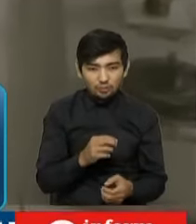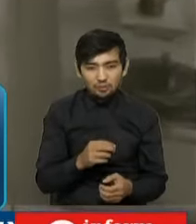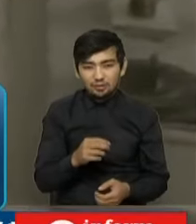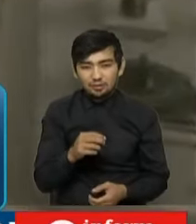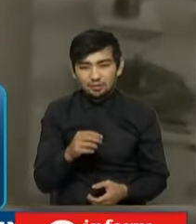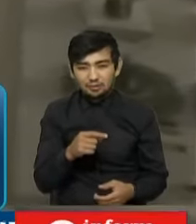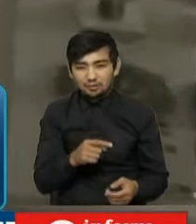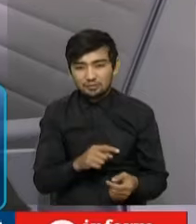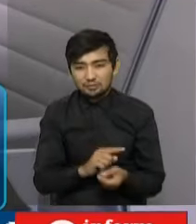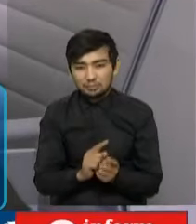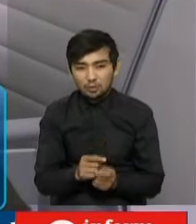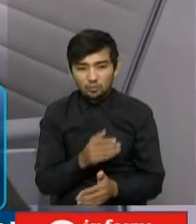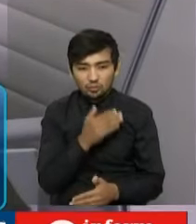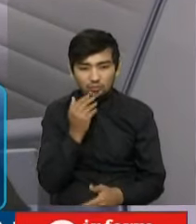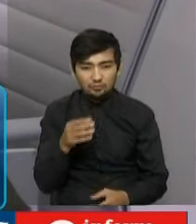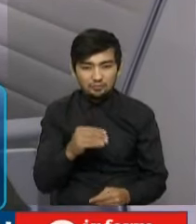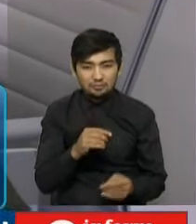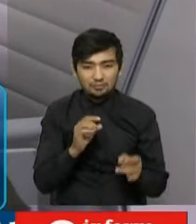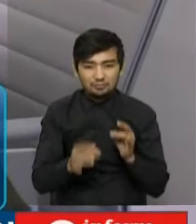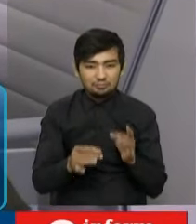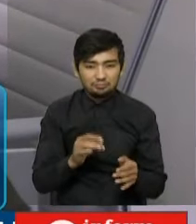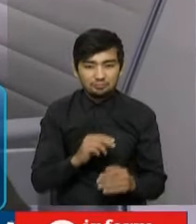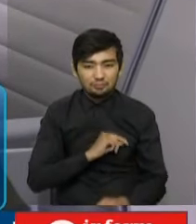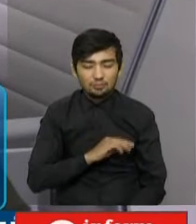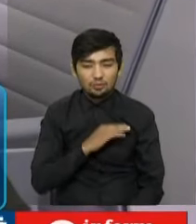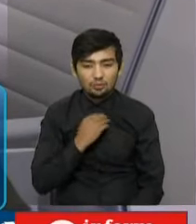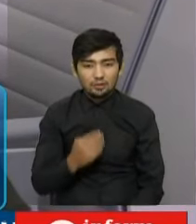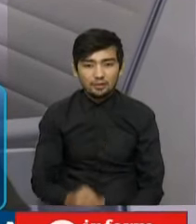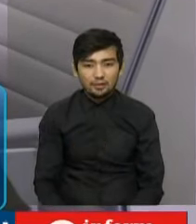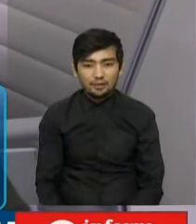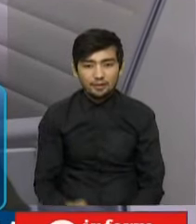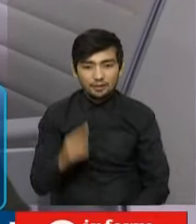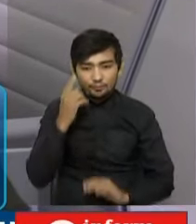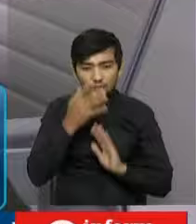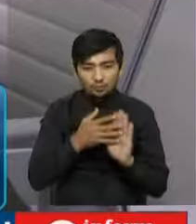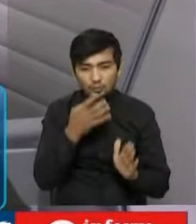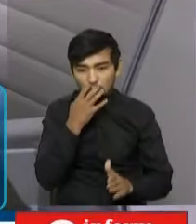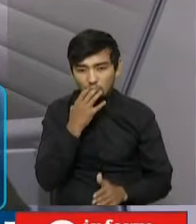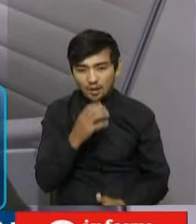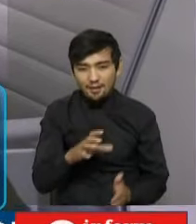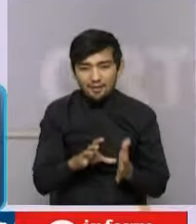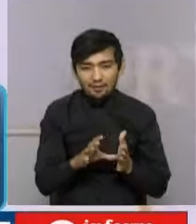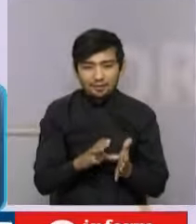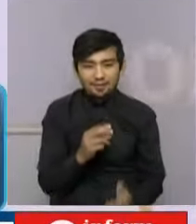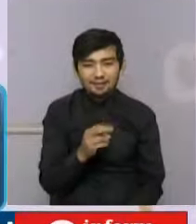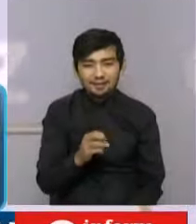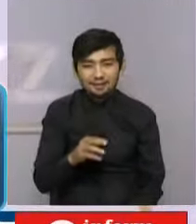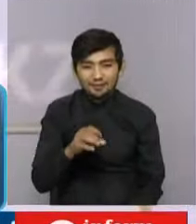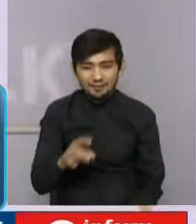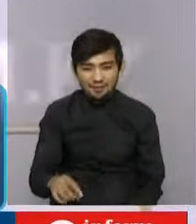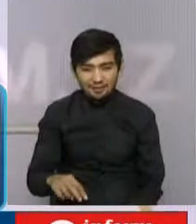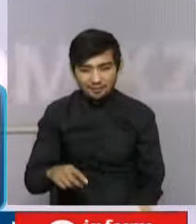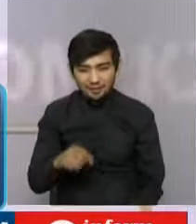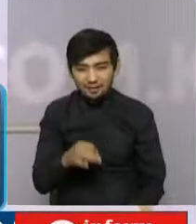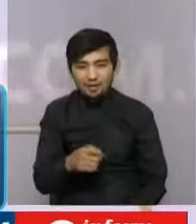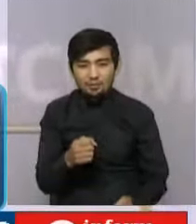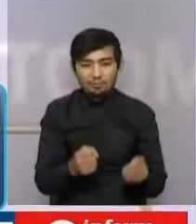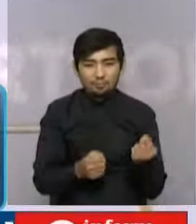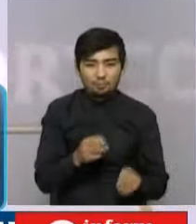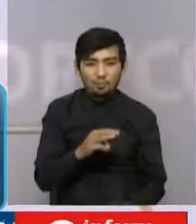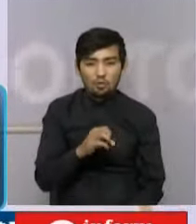не исправило. Понятно, что на теплоэлектроцентралях это более низкий уровень. Это машинисты,